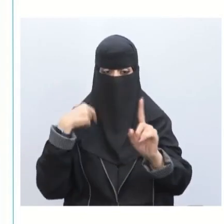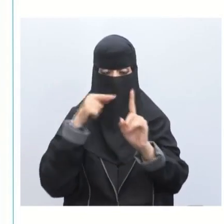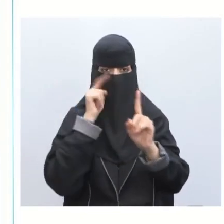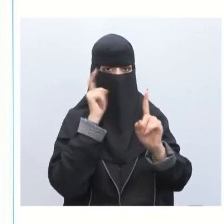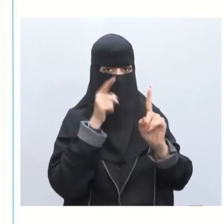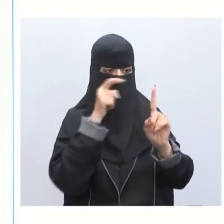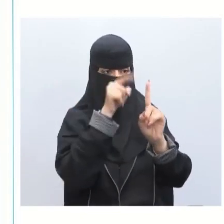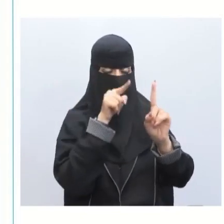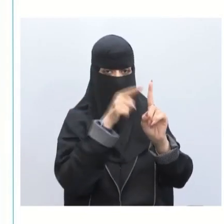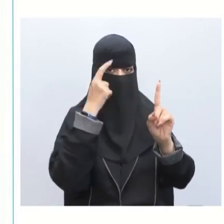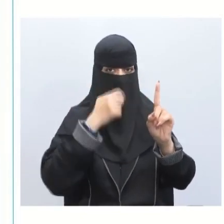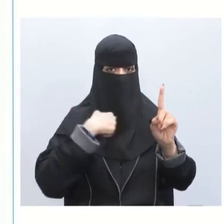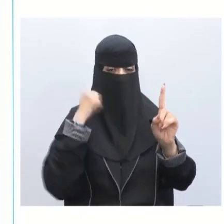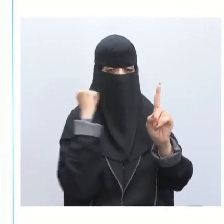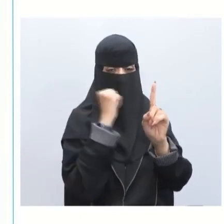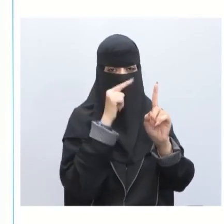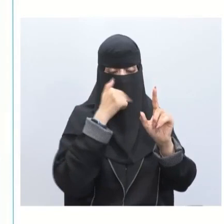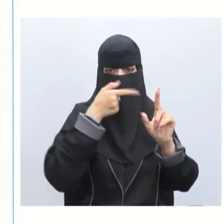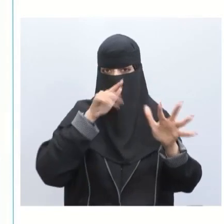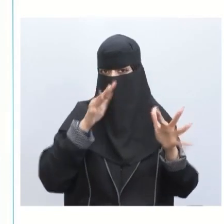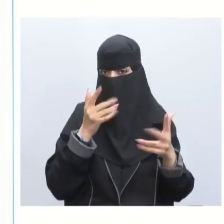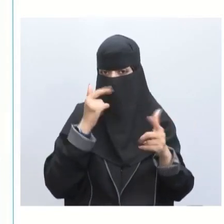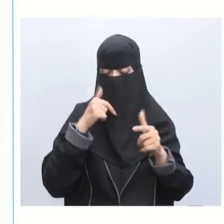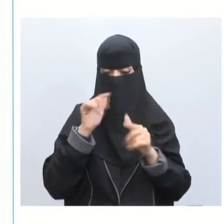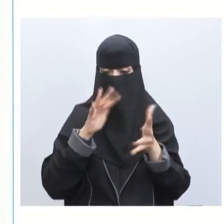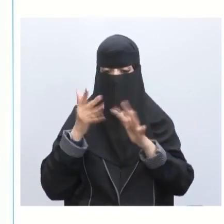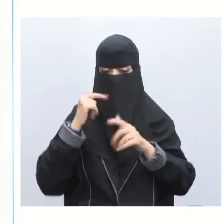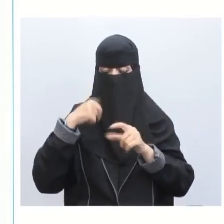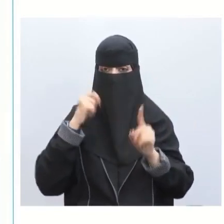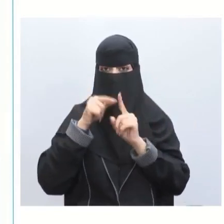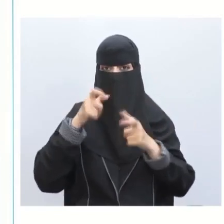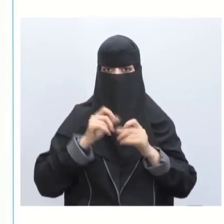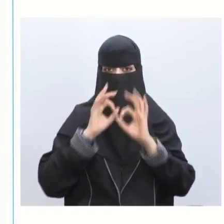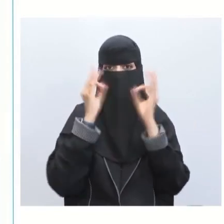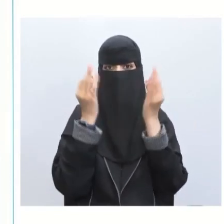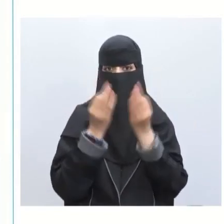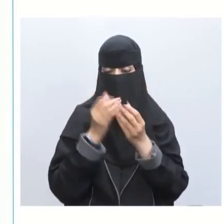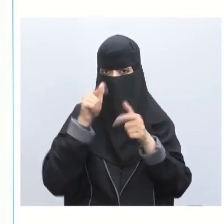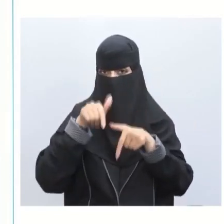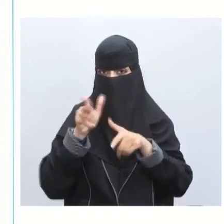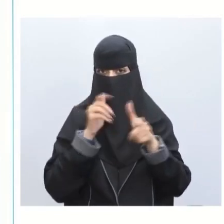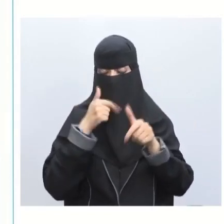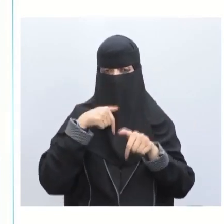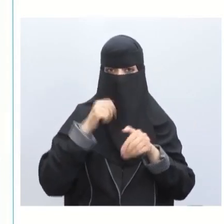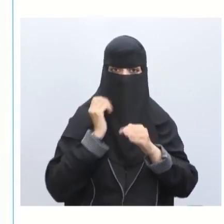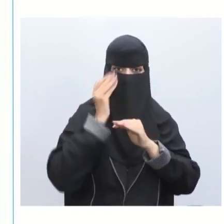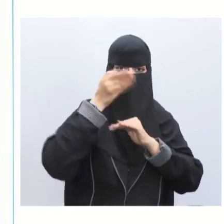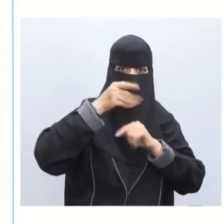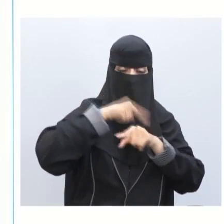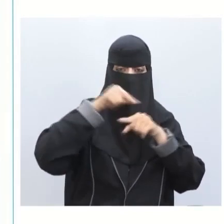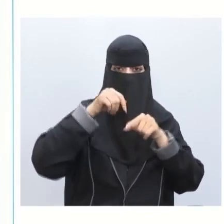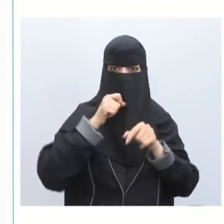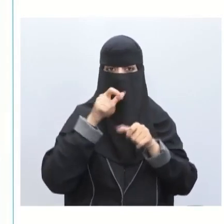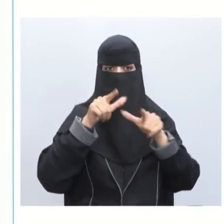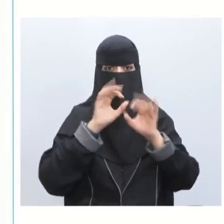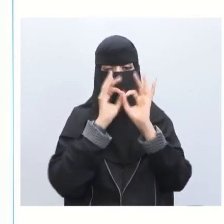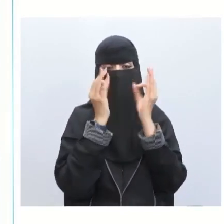شخص محدد وقد يكون انتقام اجتماعيا من خلال السعي للاساءه